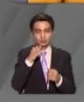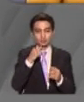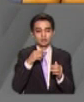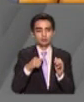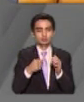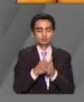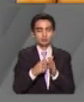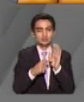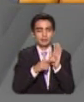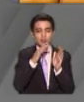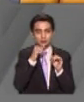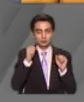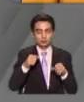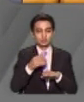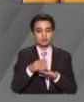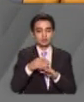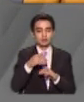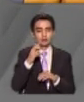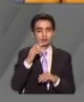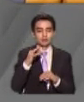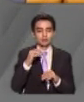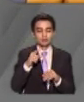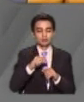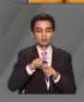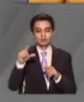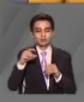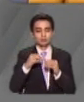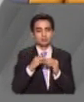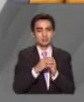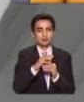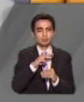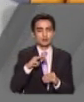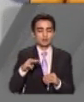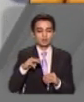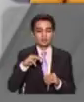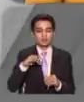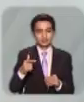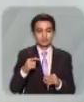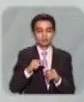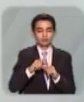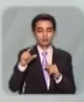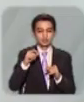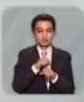лет. Но при этом стоимость легковой машины не должна превышать 15 миллионов тенге.